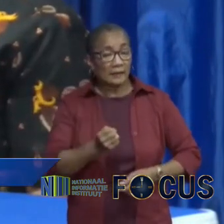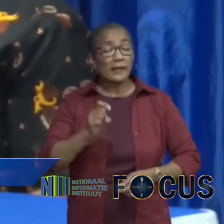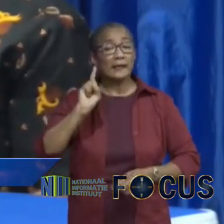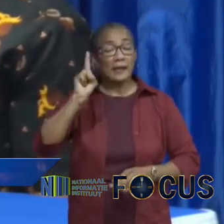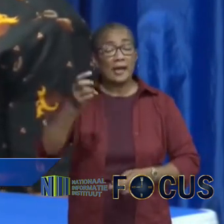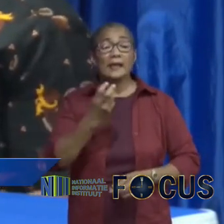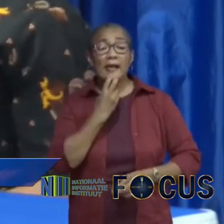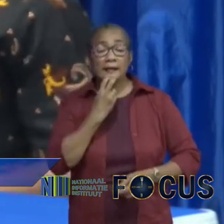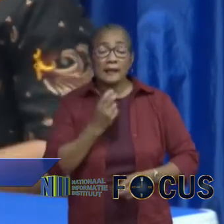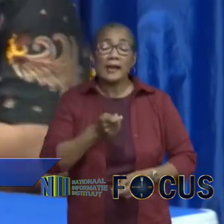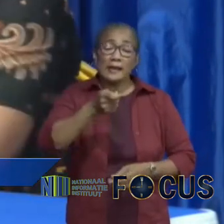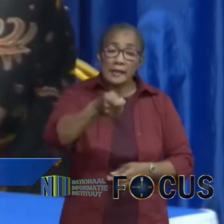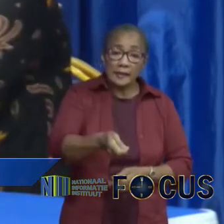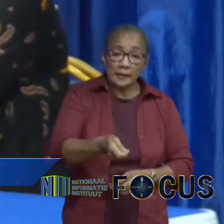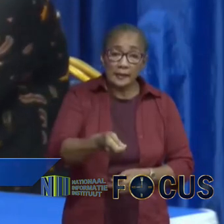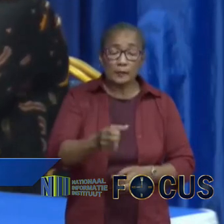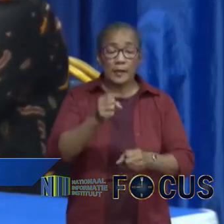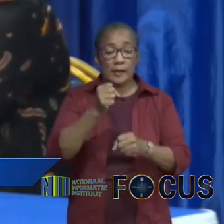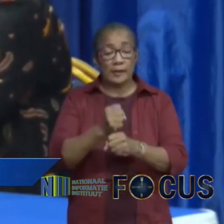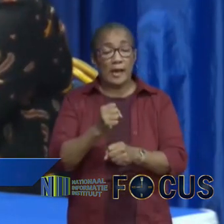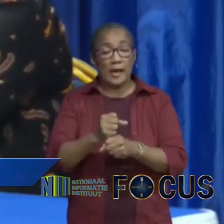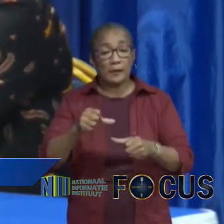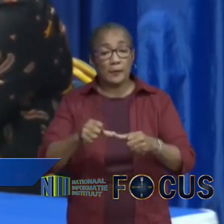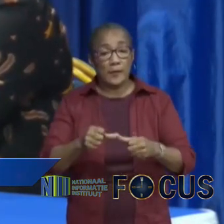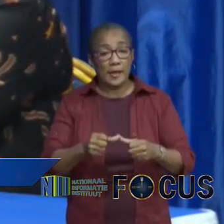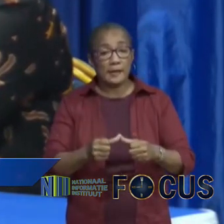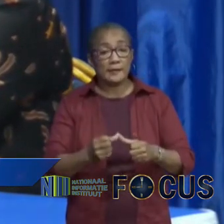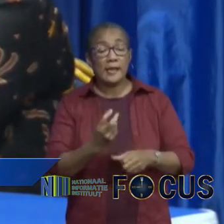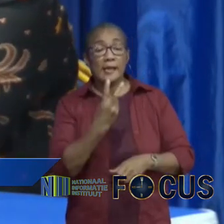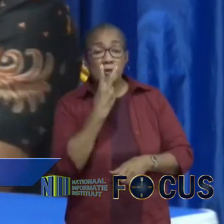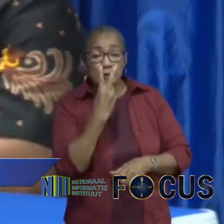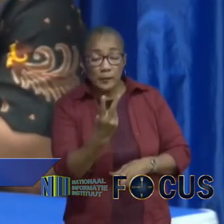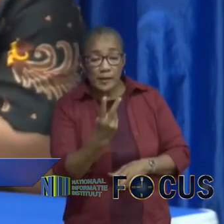bij de arbeidsinspectie. En dan kan dat op de